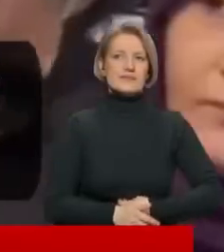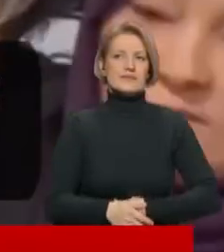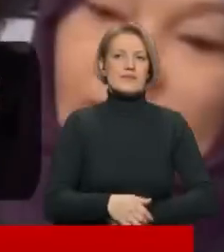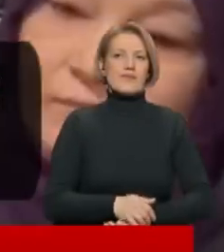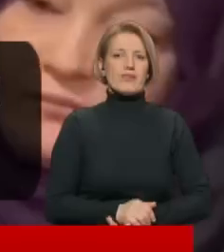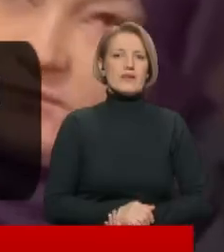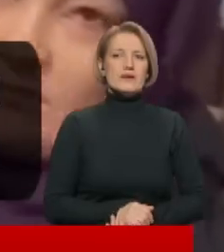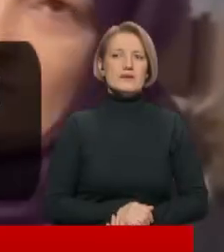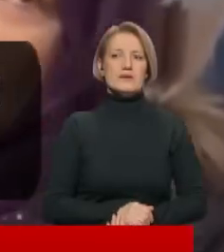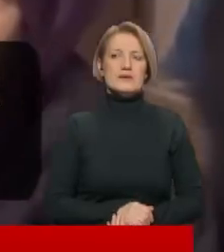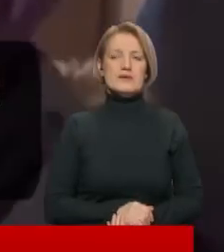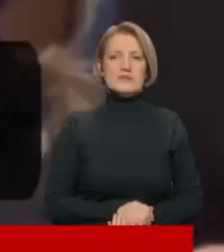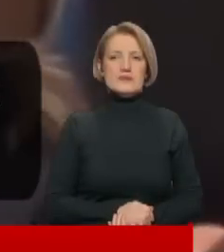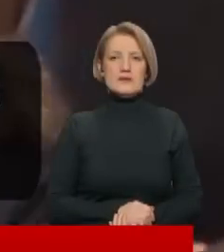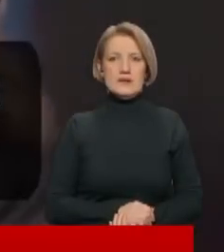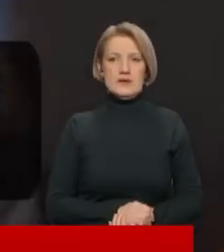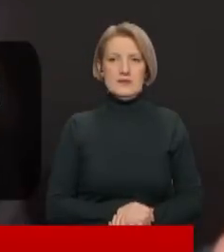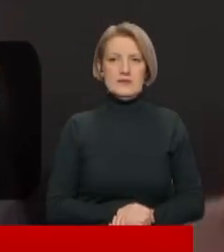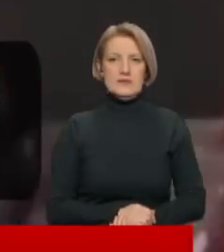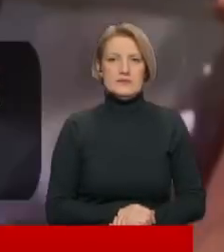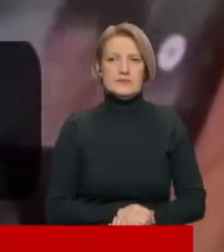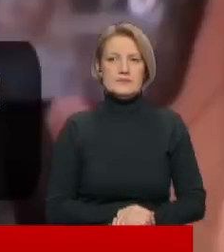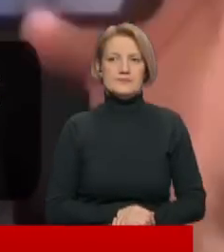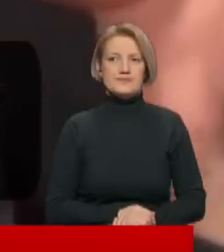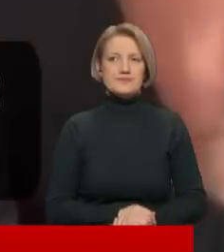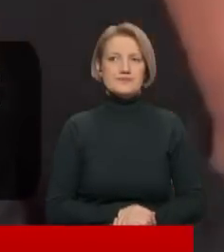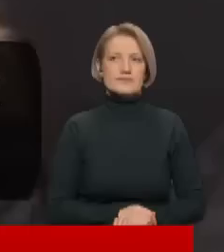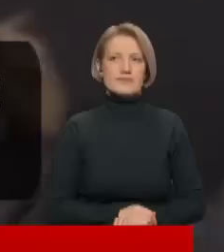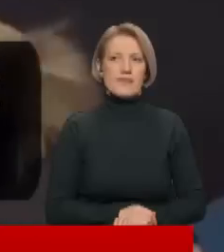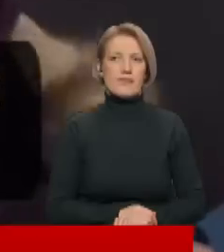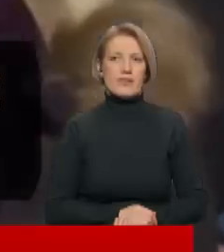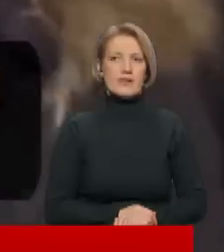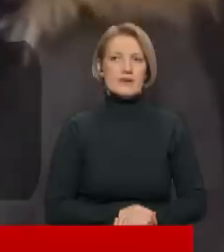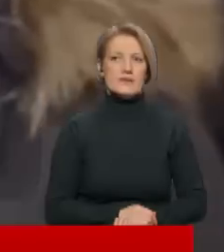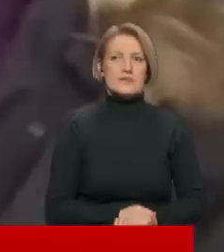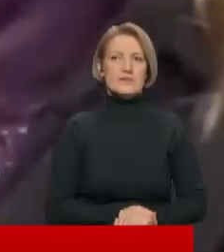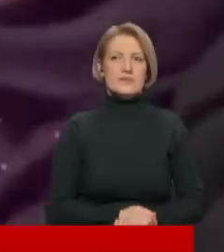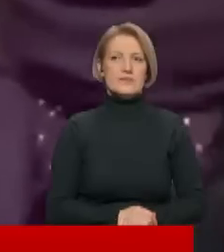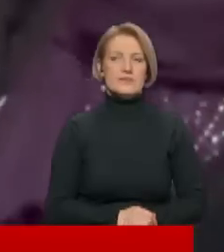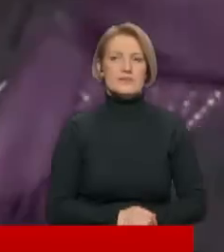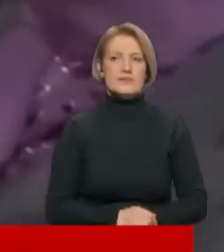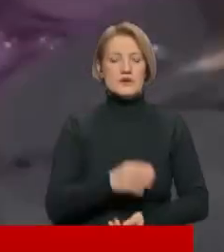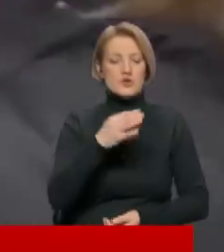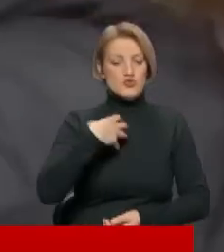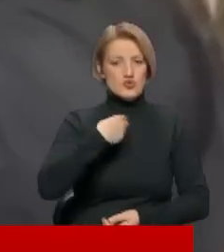ımız dediğiniz gibi çocuğunuz var kız kardeşim içmiyorlar daha doğrusu